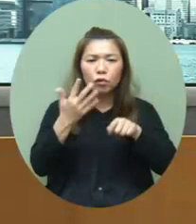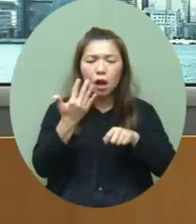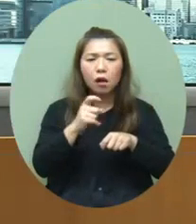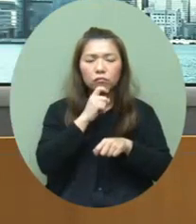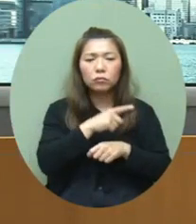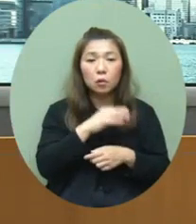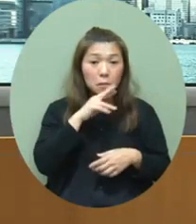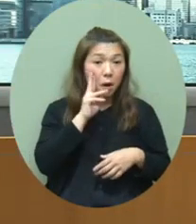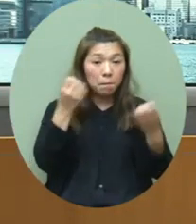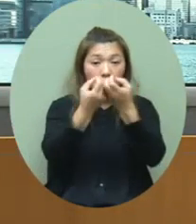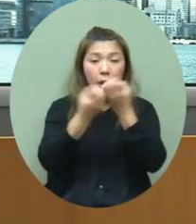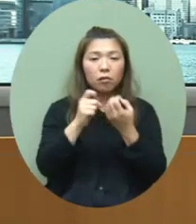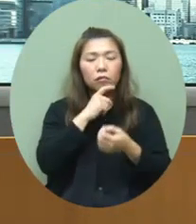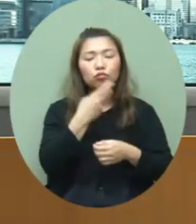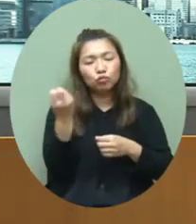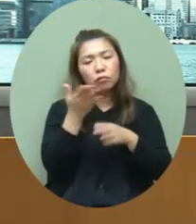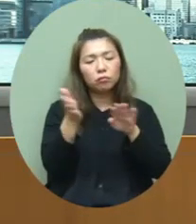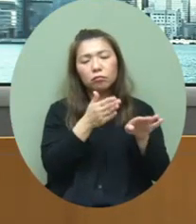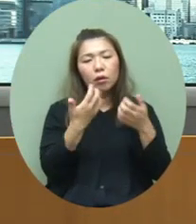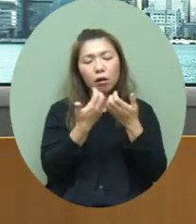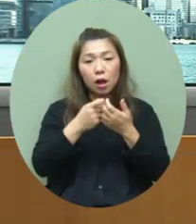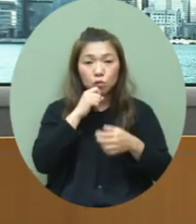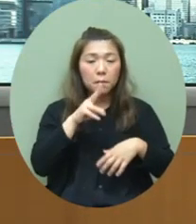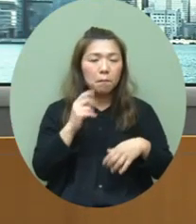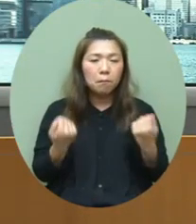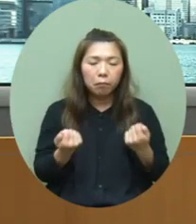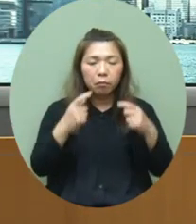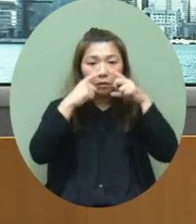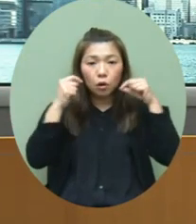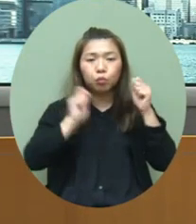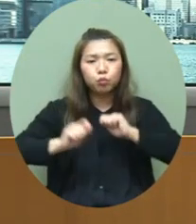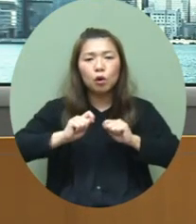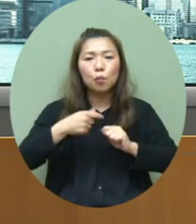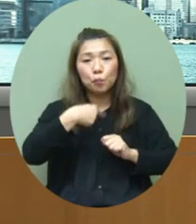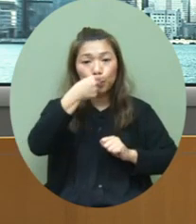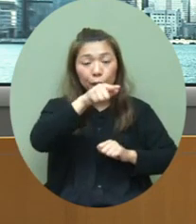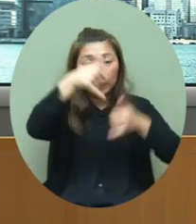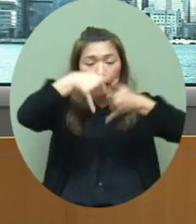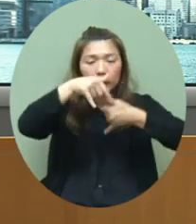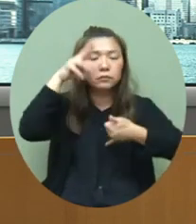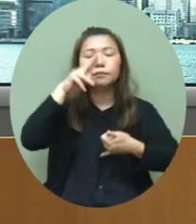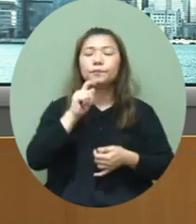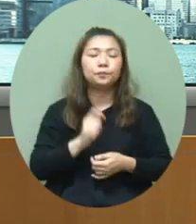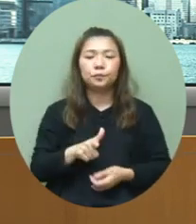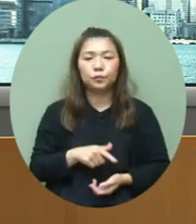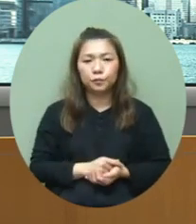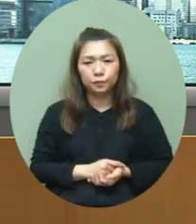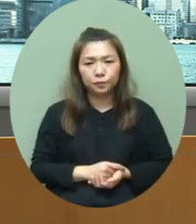如果有爆發的情況就另計啦。一般嚟講，戴住口罩嘅活動，我哋就唔會當係一個緊密接觸